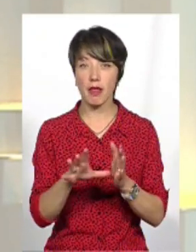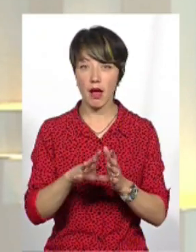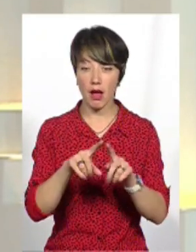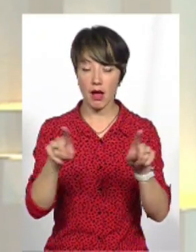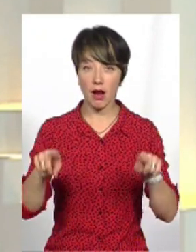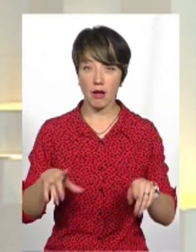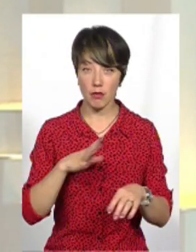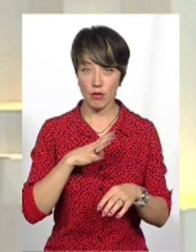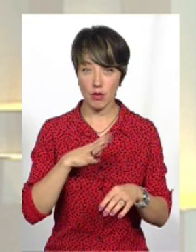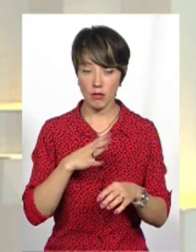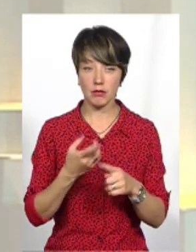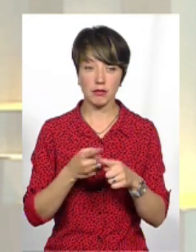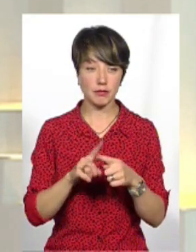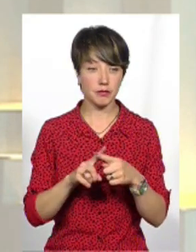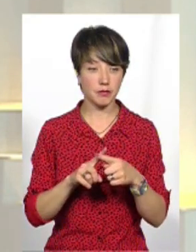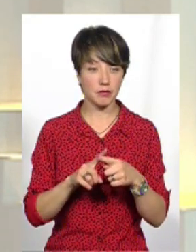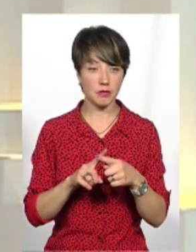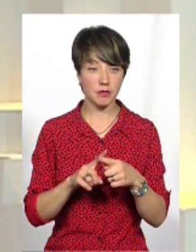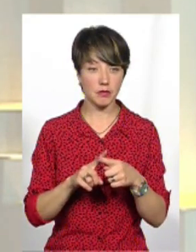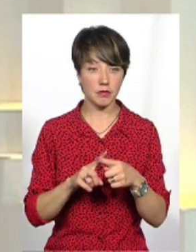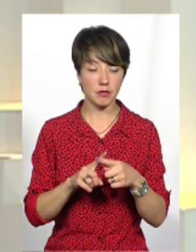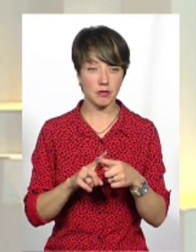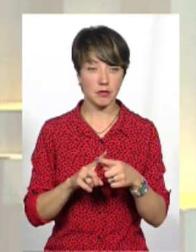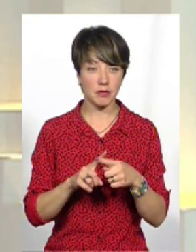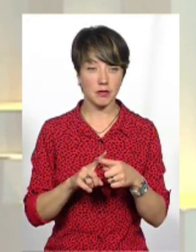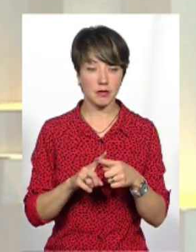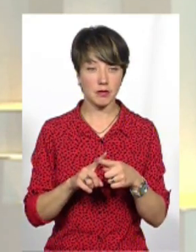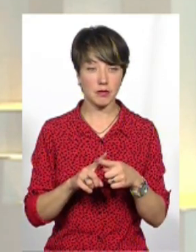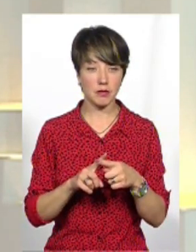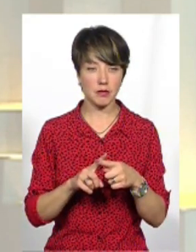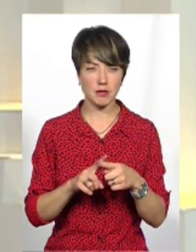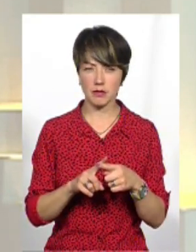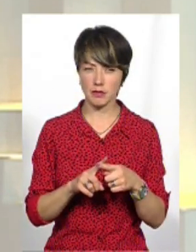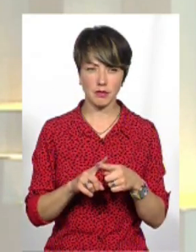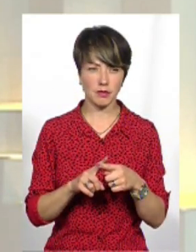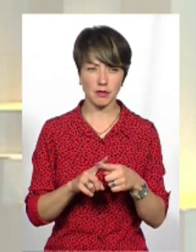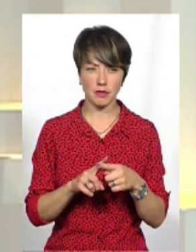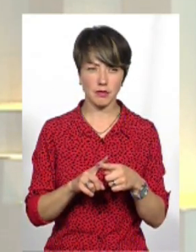да. От, ну, от першу станцію, це є ремонтницями, це я строю, тому технічний директор,